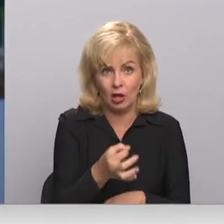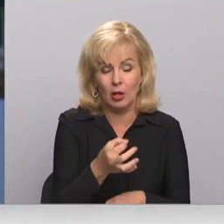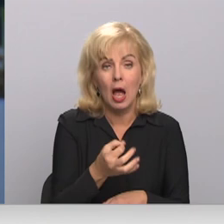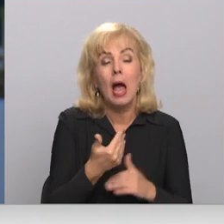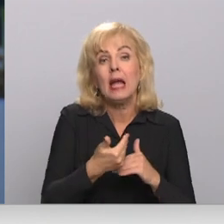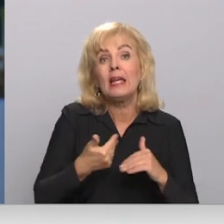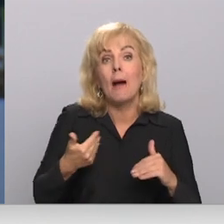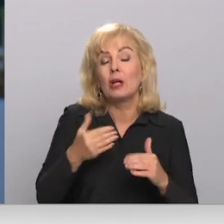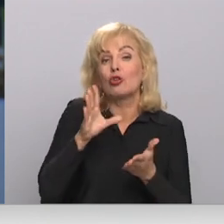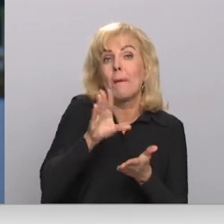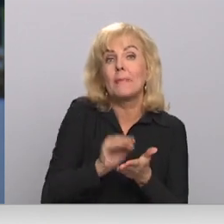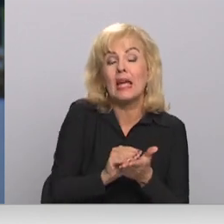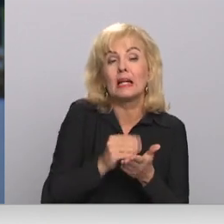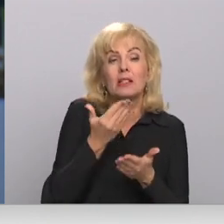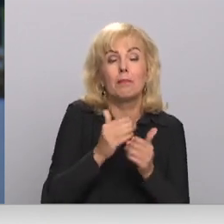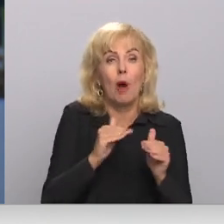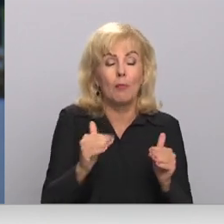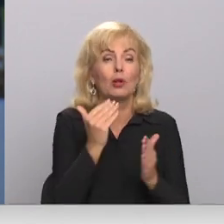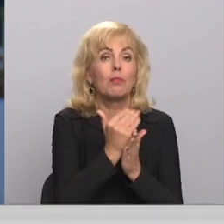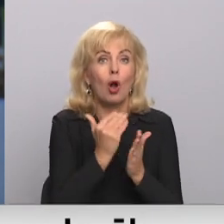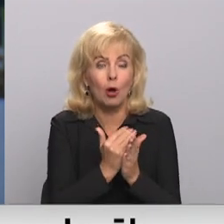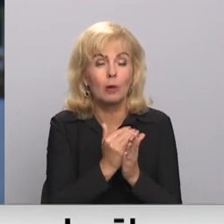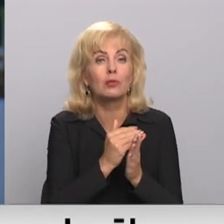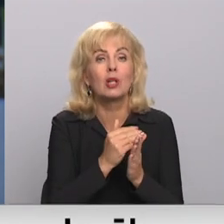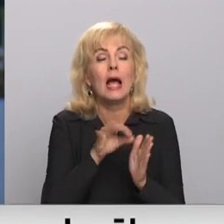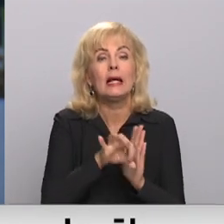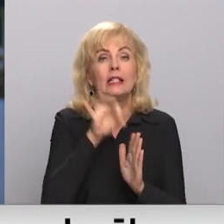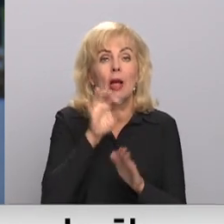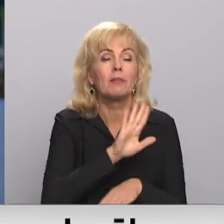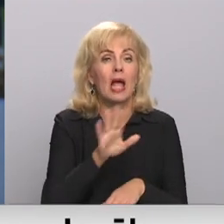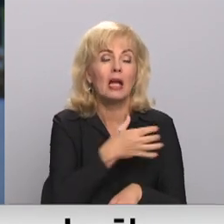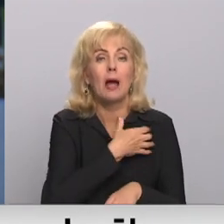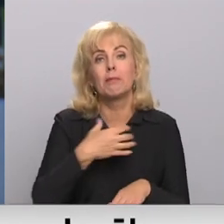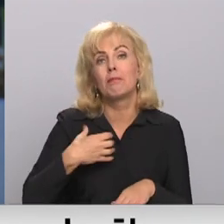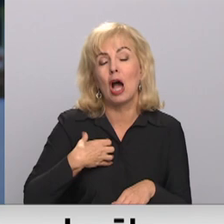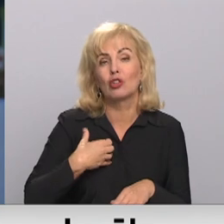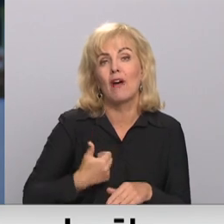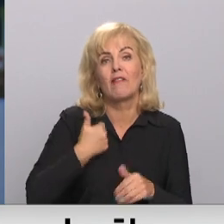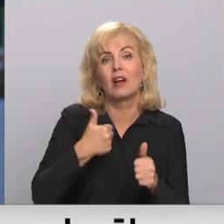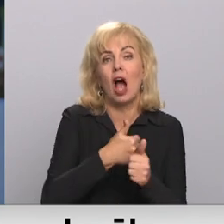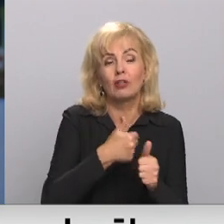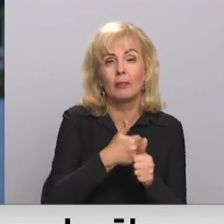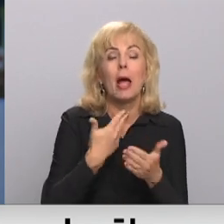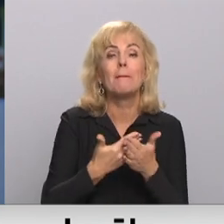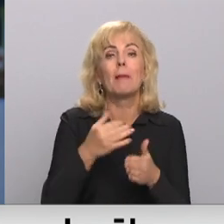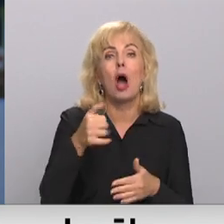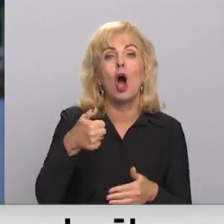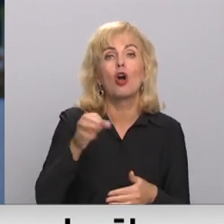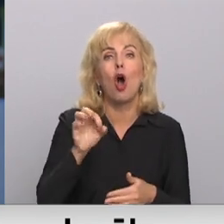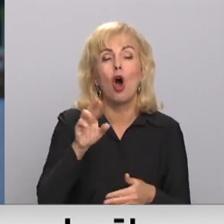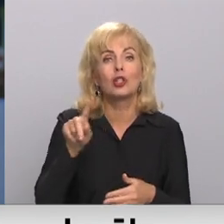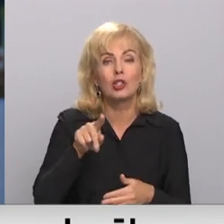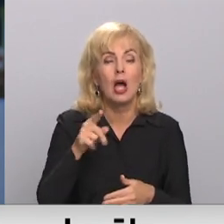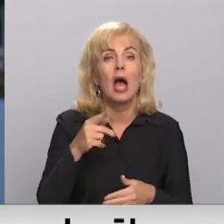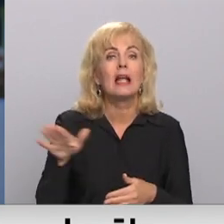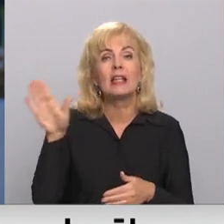iepriekšējo pieredzi, jāsaka, ka noteikti programmās būs atkal izņēmums tikai ne pašvaldību kapitāla sabiedrībām, kas Gors gadījumā kā nacionālas